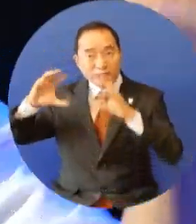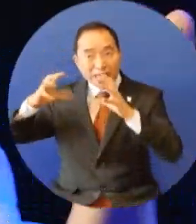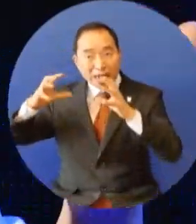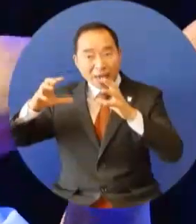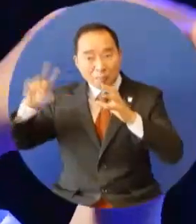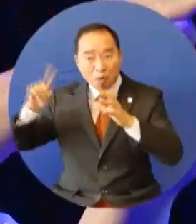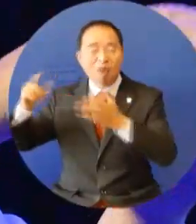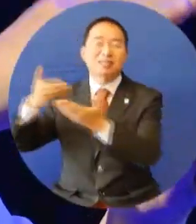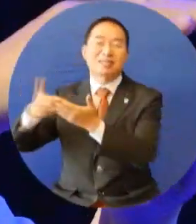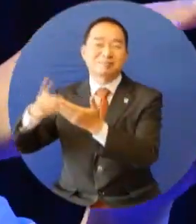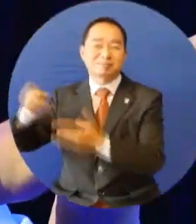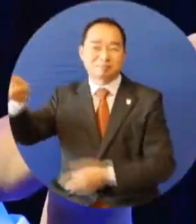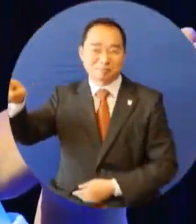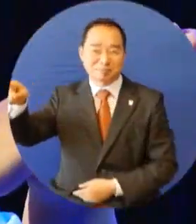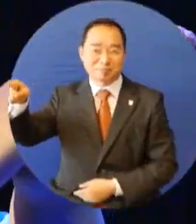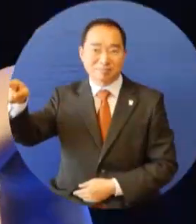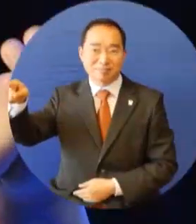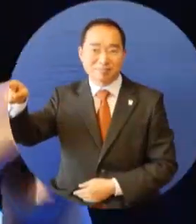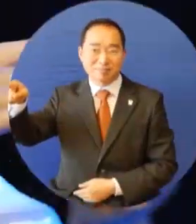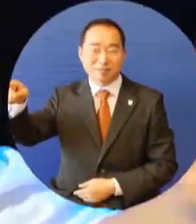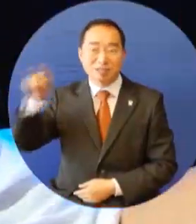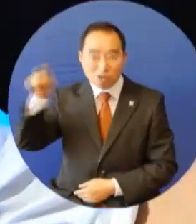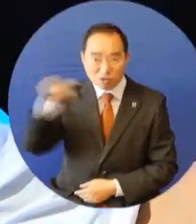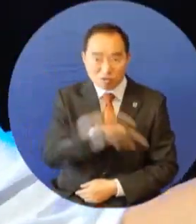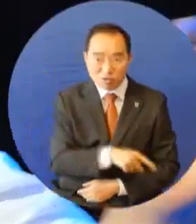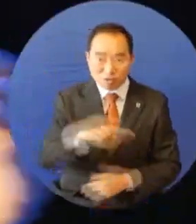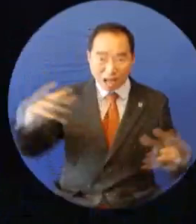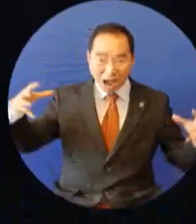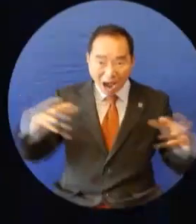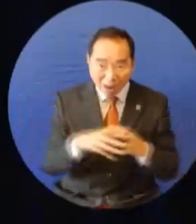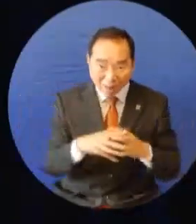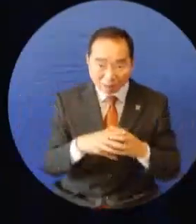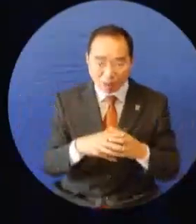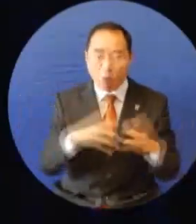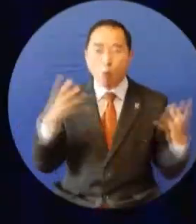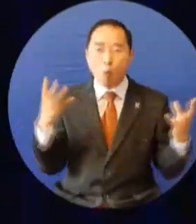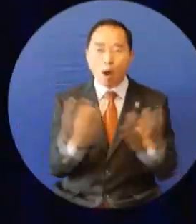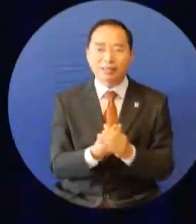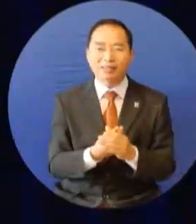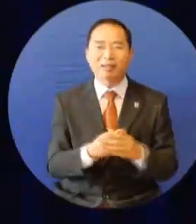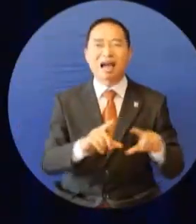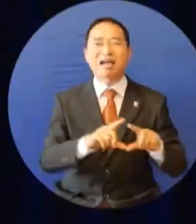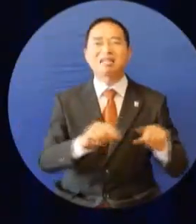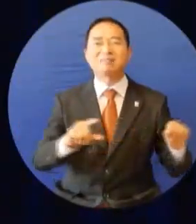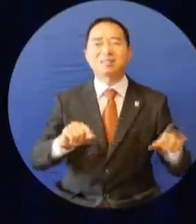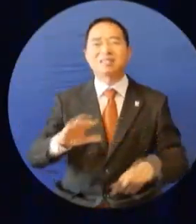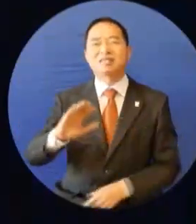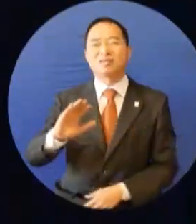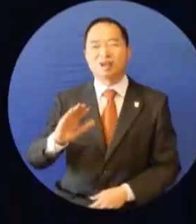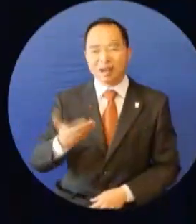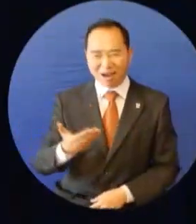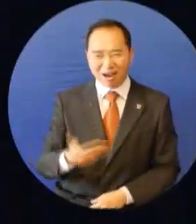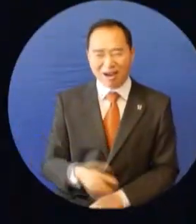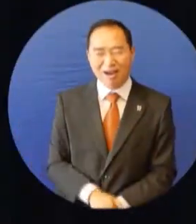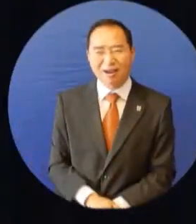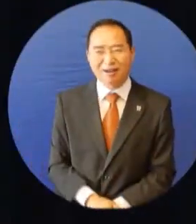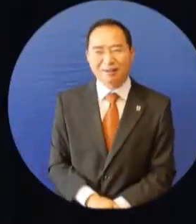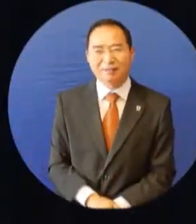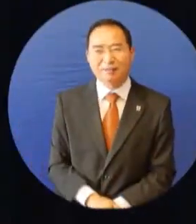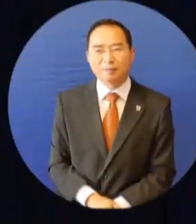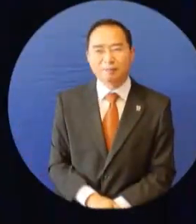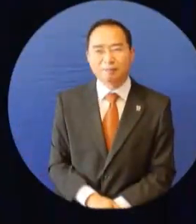세계는 바로 그림이 또 이렇게 위안을 해주고 그게 합쳐져서 하나의 완전한 음식으로 돌아가는